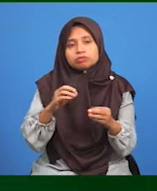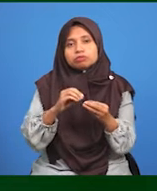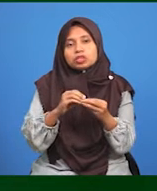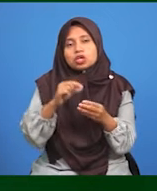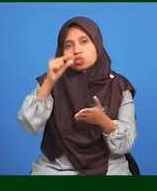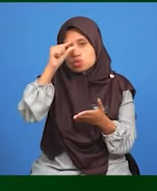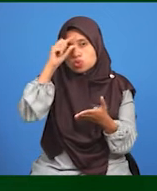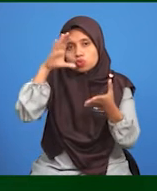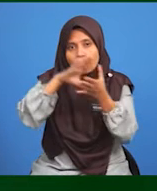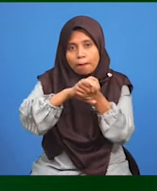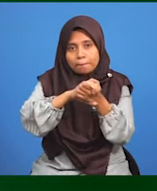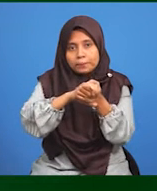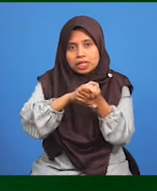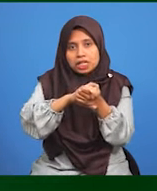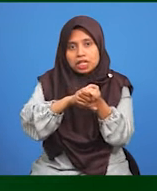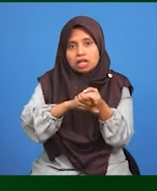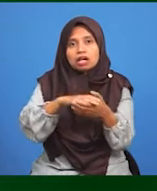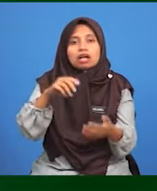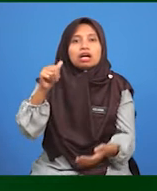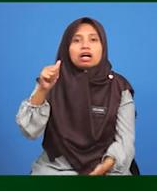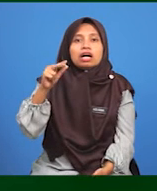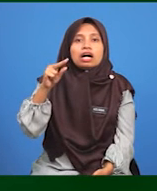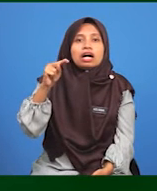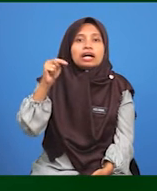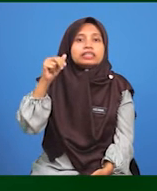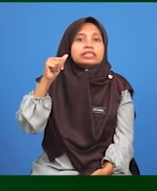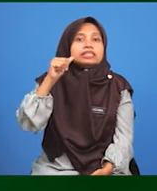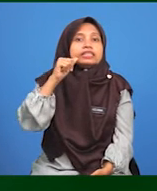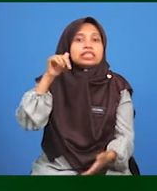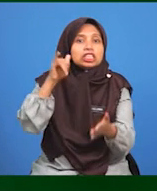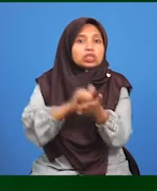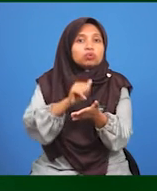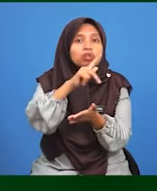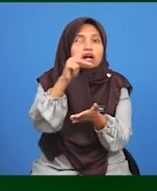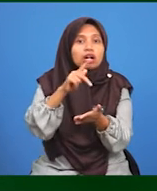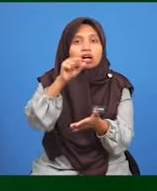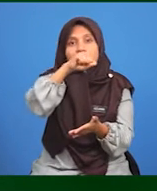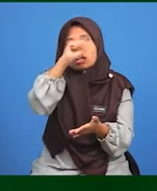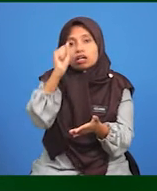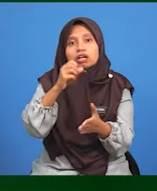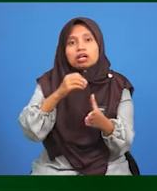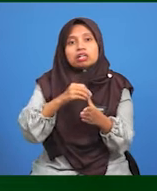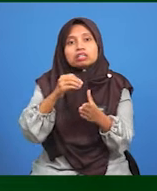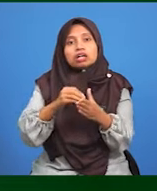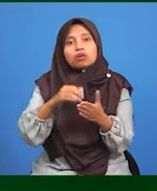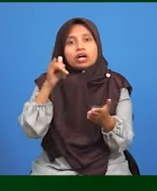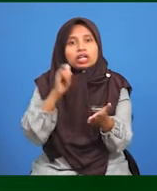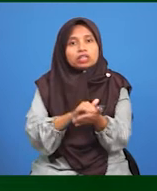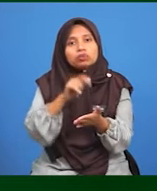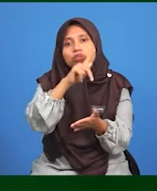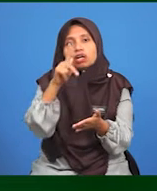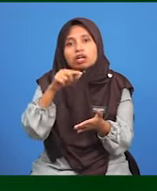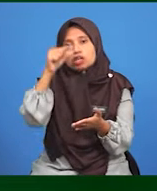dengan suami Aini itukah atau itukah suami